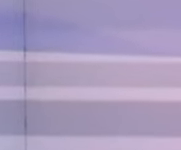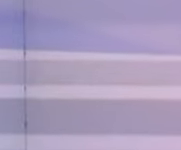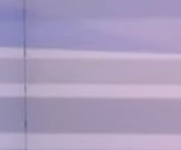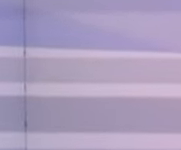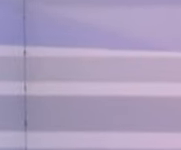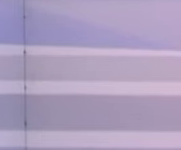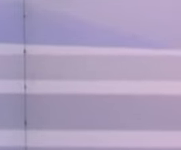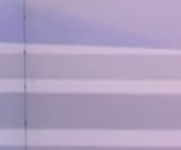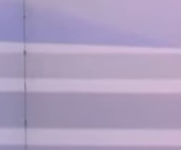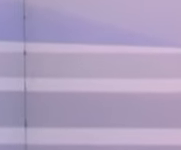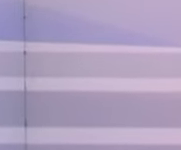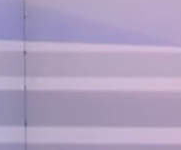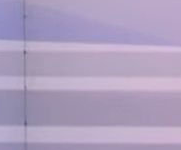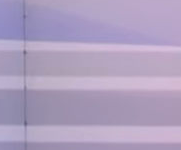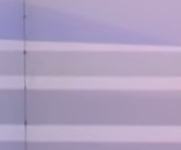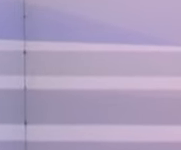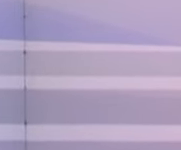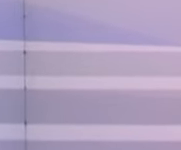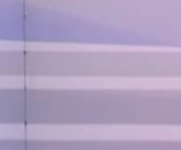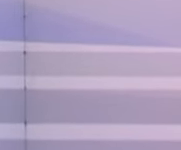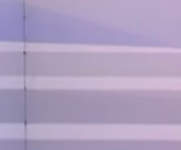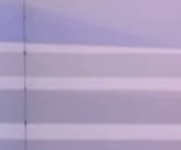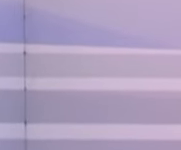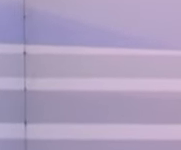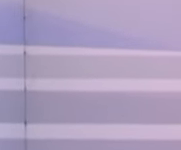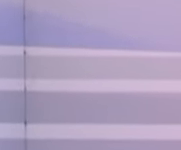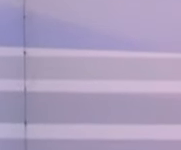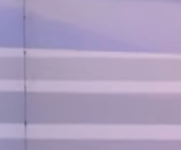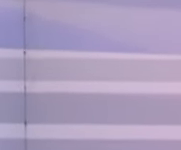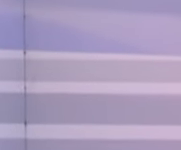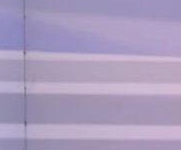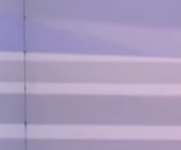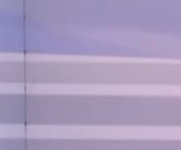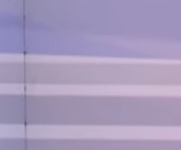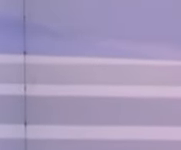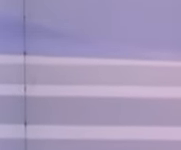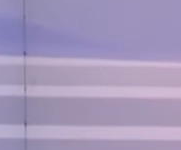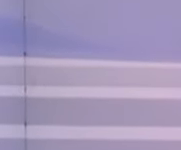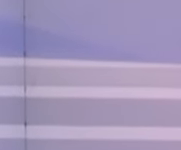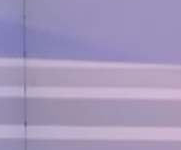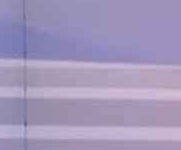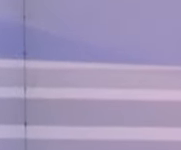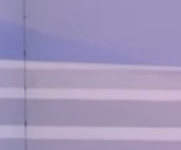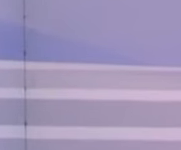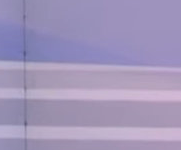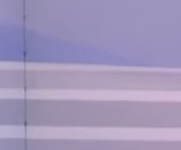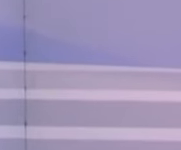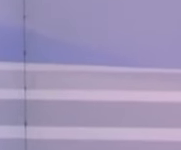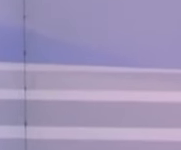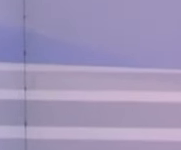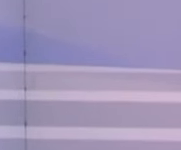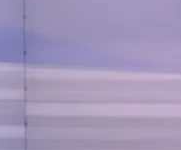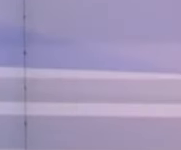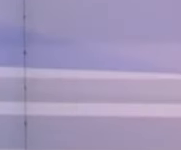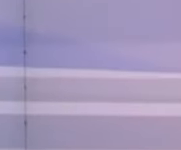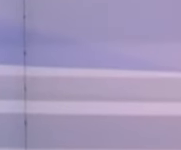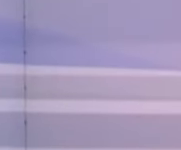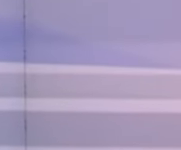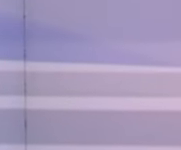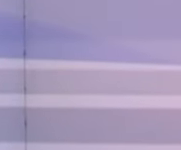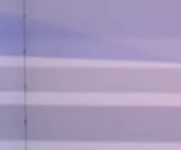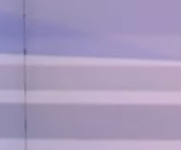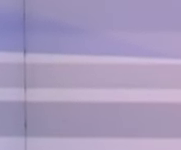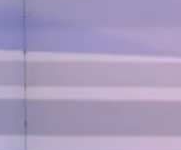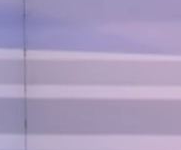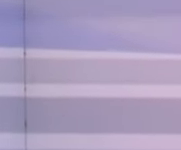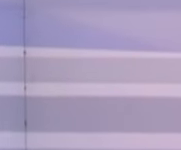mga kapuso patuloy na tumutok sa mga balita mag-subscribe sa GMA integrated news sa YouTube sa mga kapuso abroad samahan niyo kami